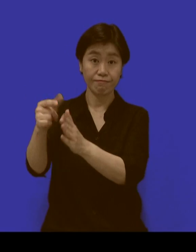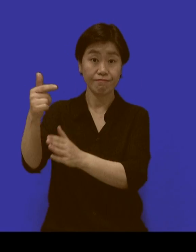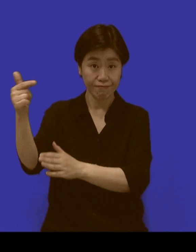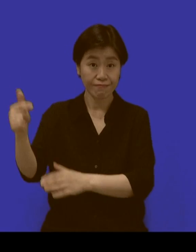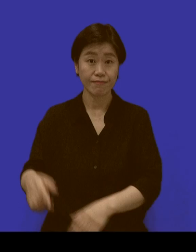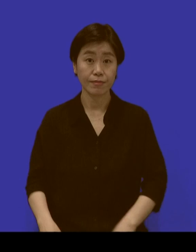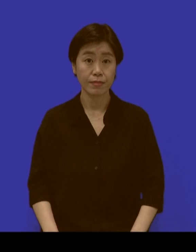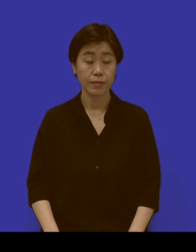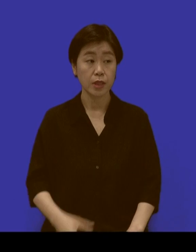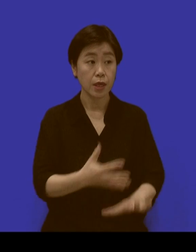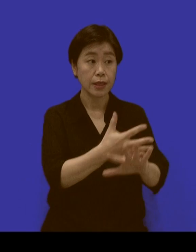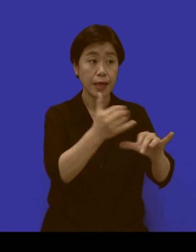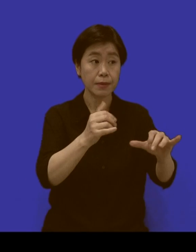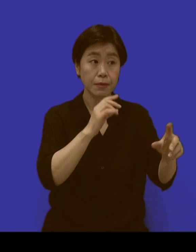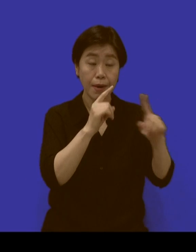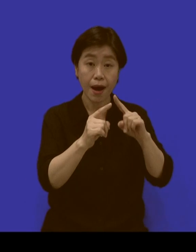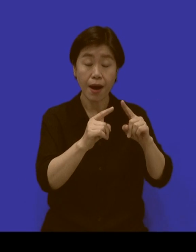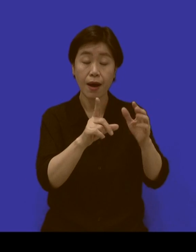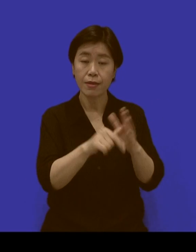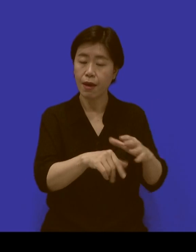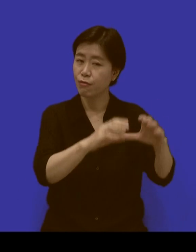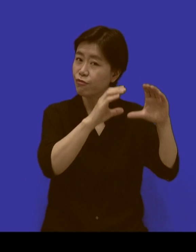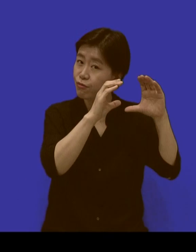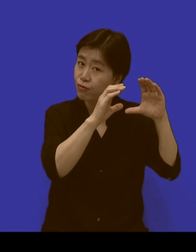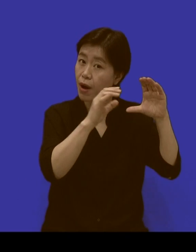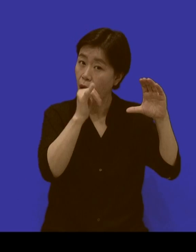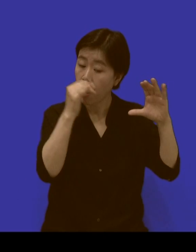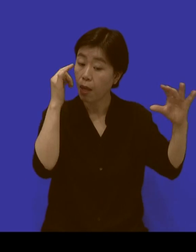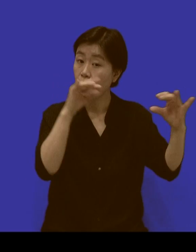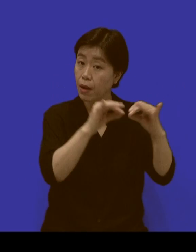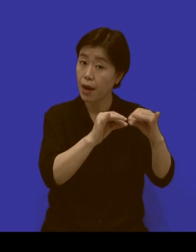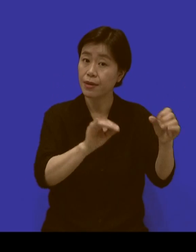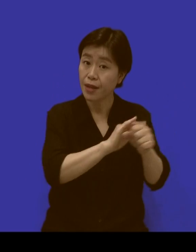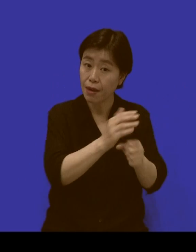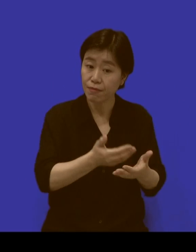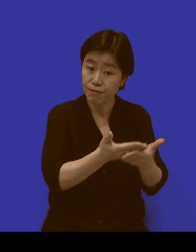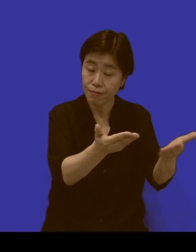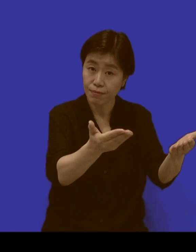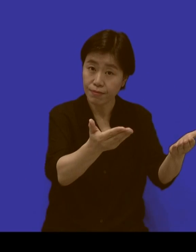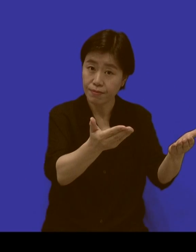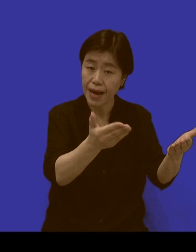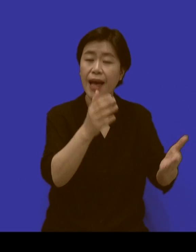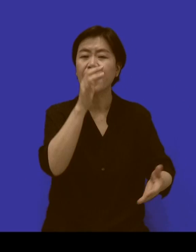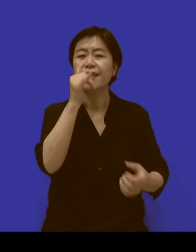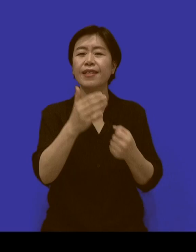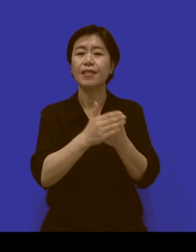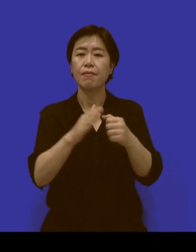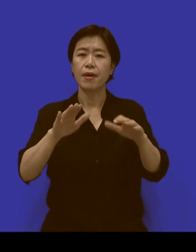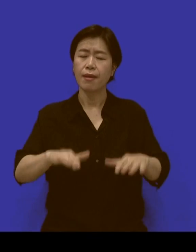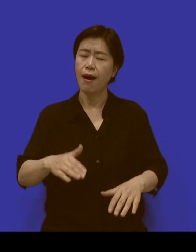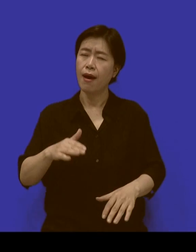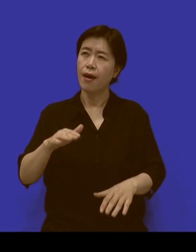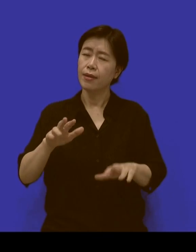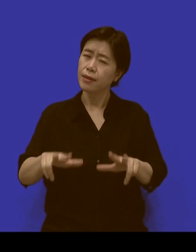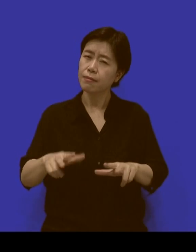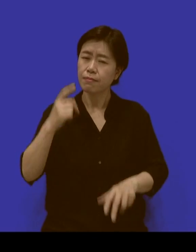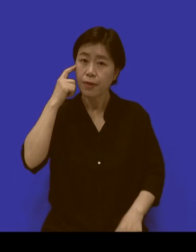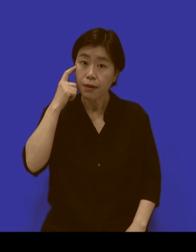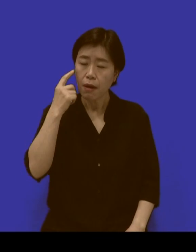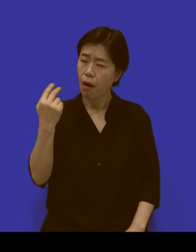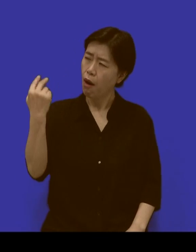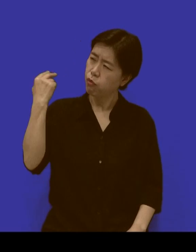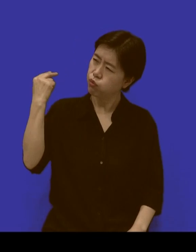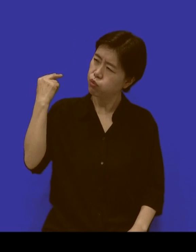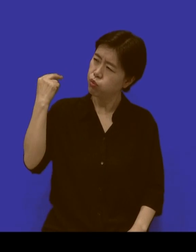이야기에 공감을 하게 되고 사람들을 사랑할 줄 알게 된 이 네. 입장에서 뒤돌아보니까 예. 제 어린 시절에 예. 공감력이